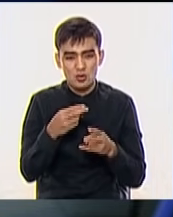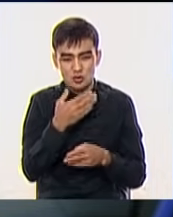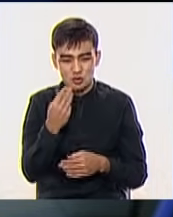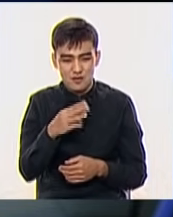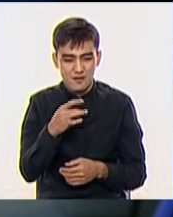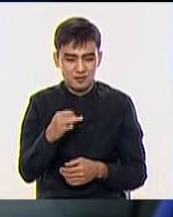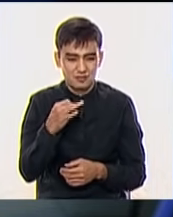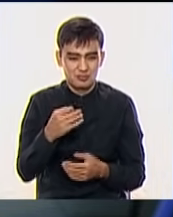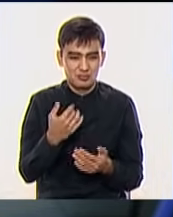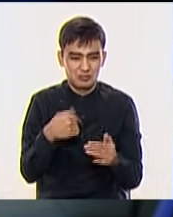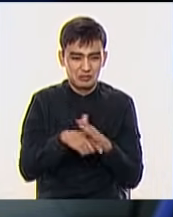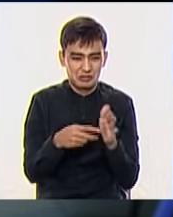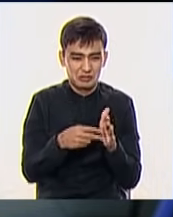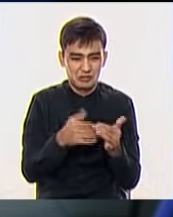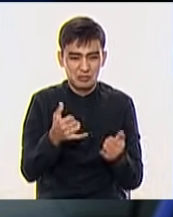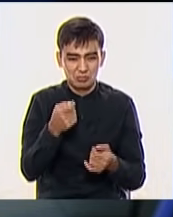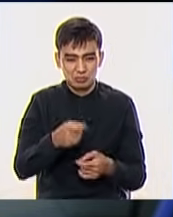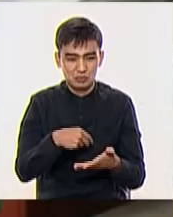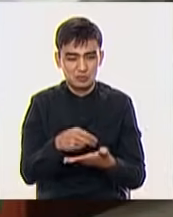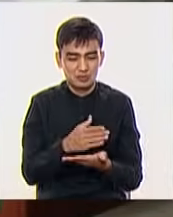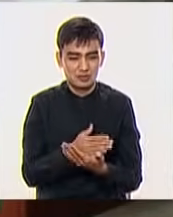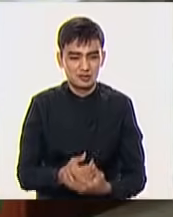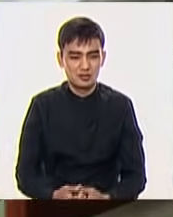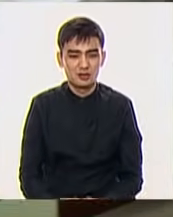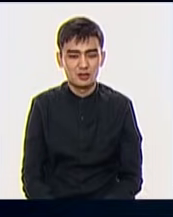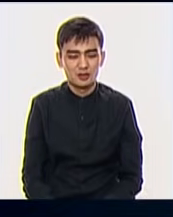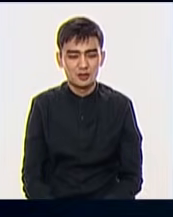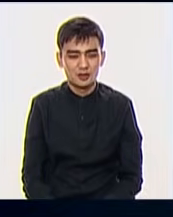цене, как в настоящее время происходит.